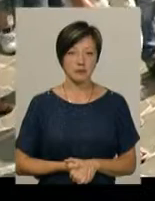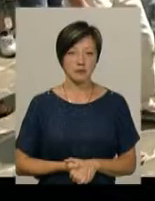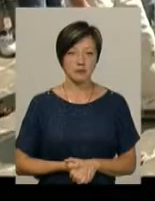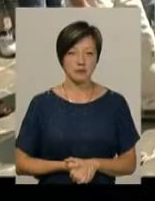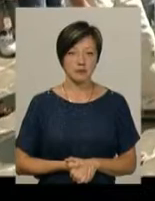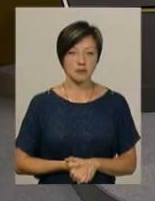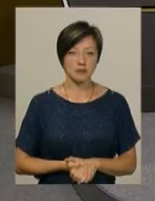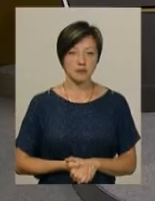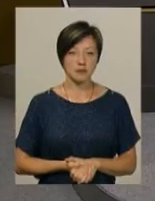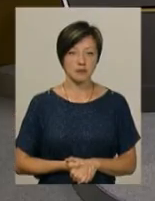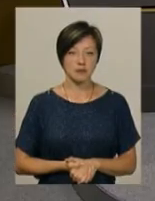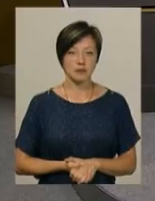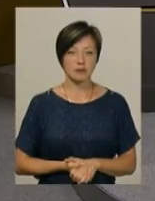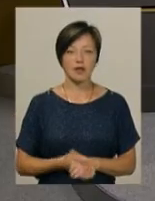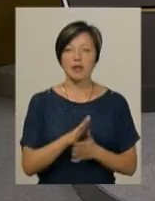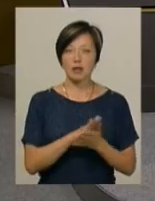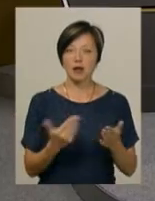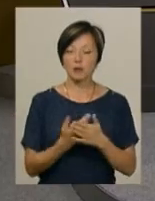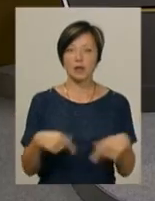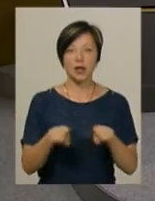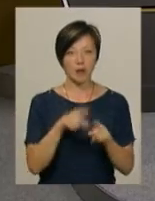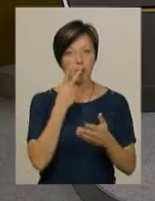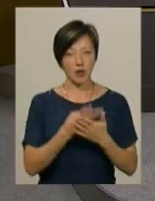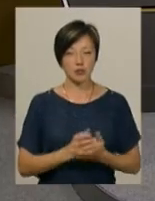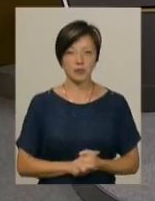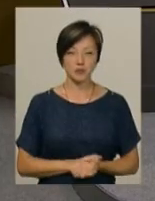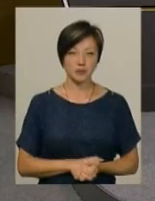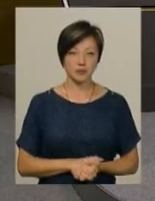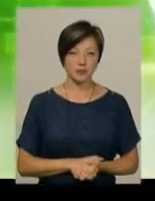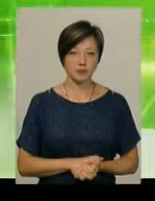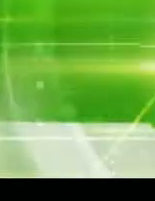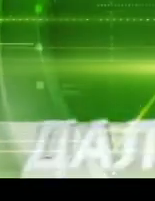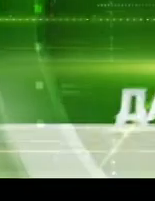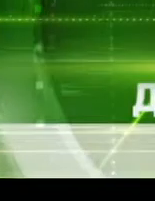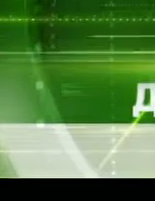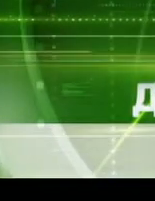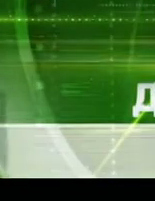Центр. Далі у випуску ви почуєте про таке.